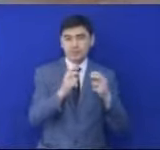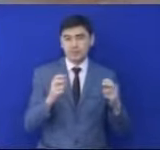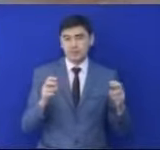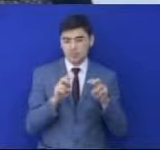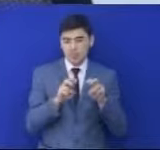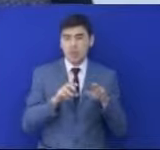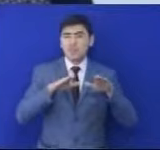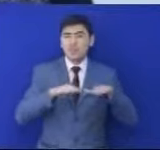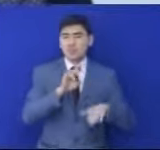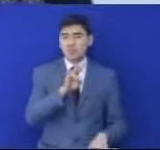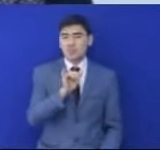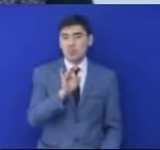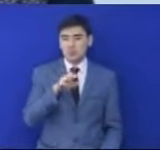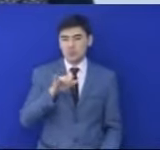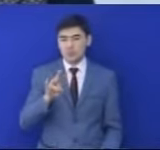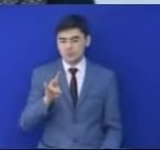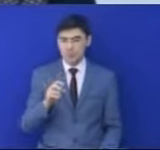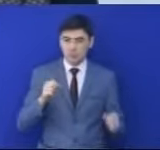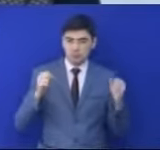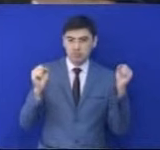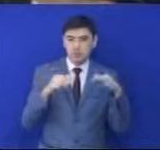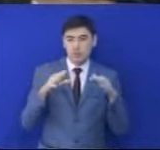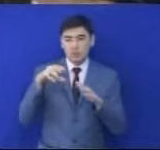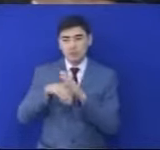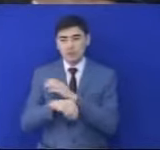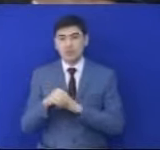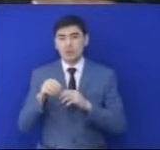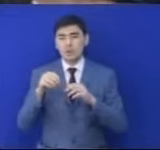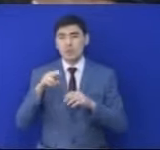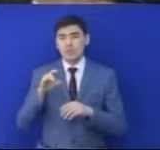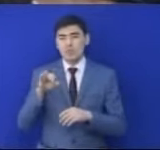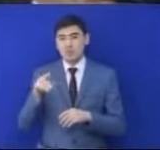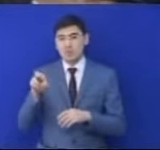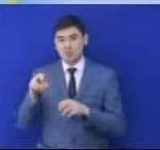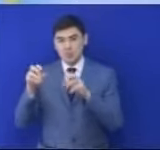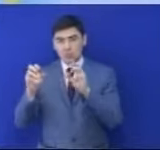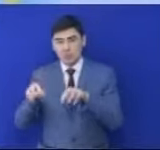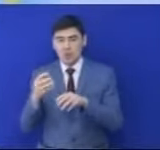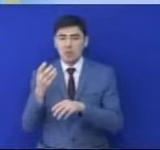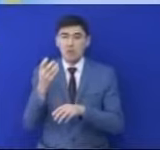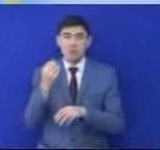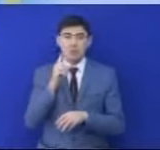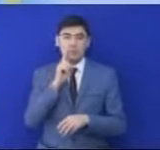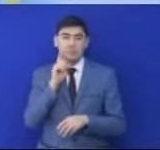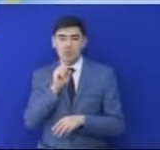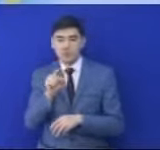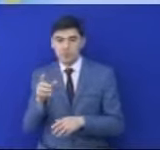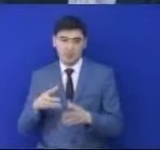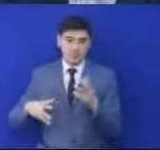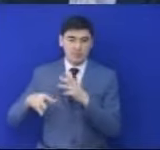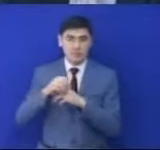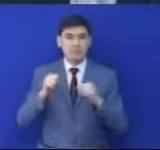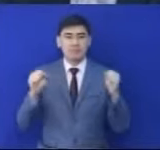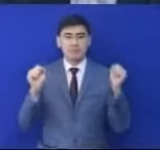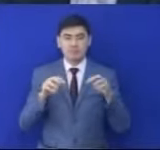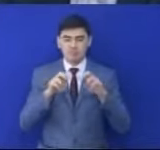мен бастауыш партия ұйымдарының төрағалары мен жастар қатысты. Шара барысында жиналғандар бағдарламалық құжатқа сәйкес атқарылар жұмыстарды